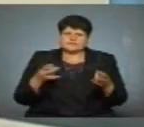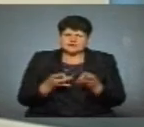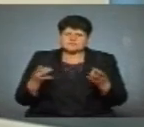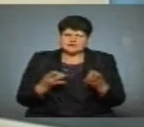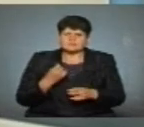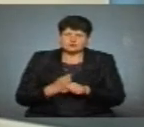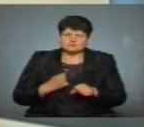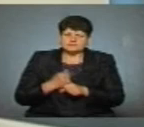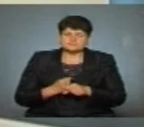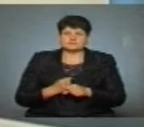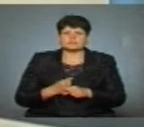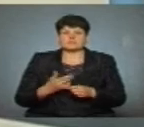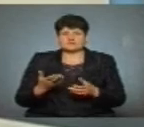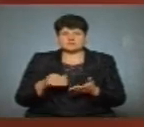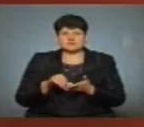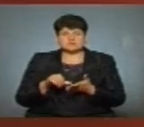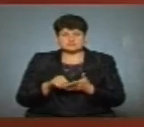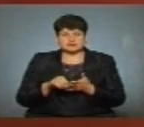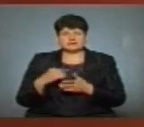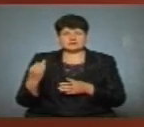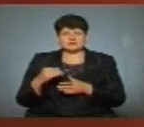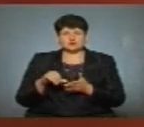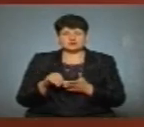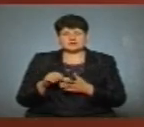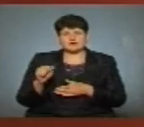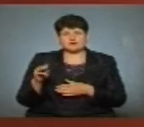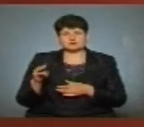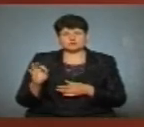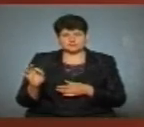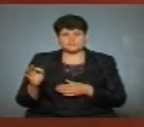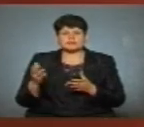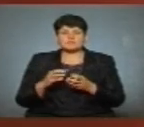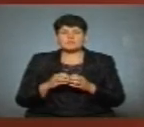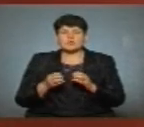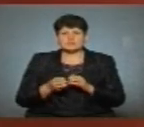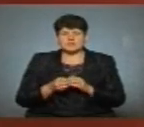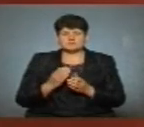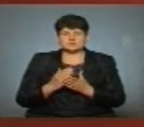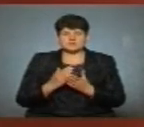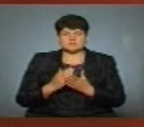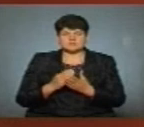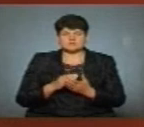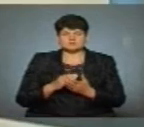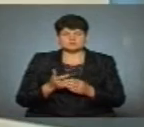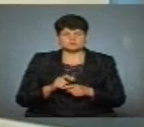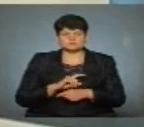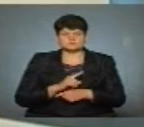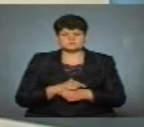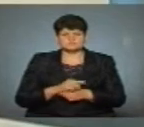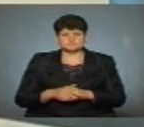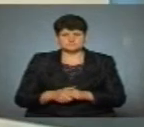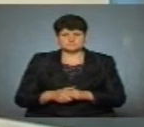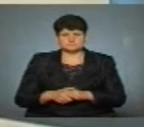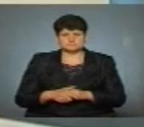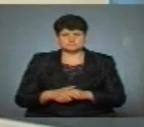ту роботу. Бо. Отже, ви представляєте, зокрема, інтереси учасників АТО. Які проблеми стоять найгостріше наразі?